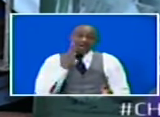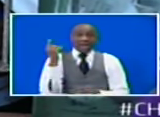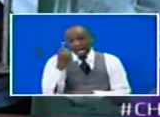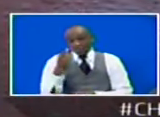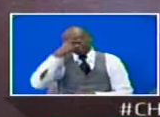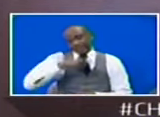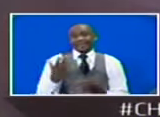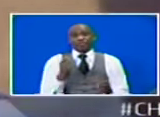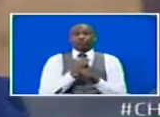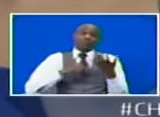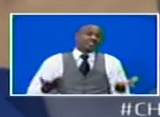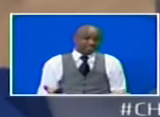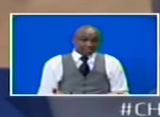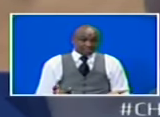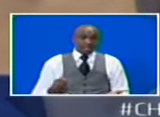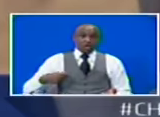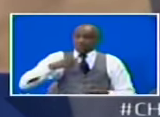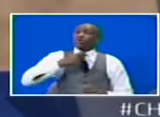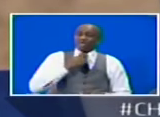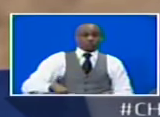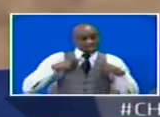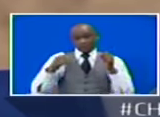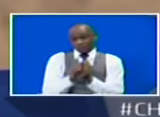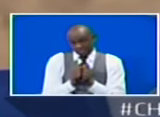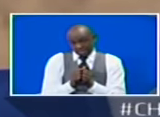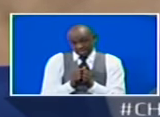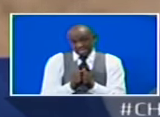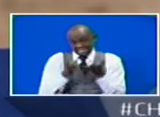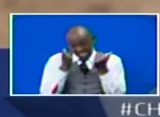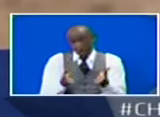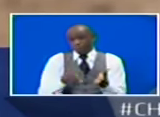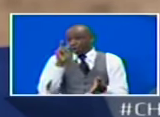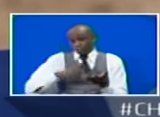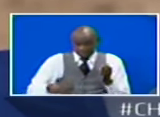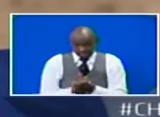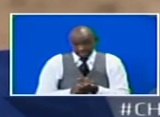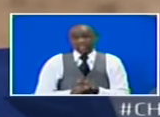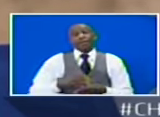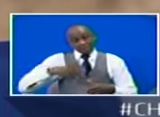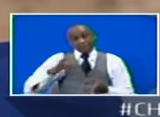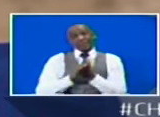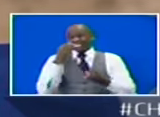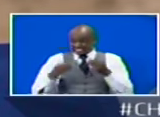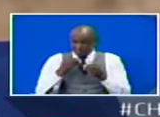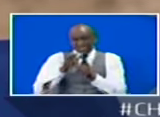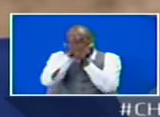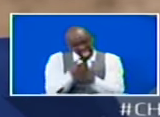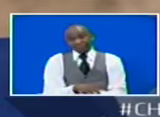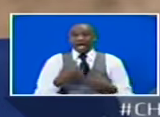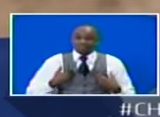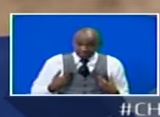haoni. Tunafaa kuishi kwa pamoja. Na hasa sana, walemavu wametengwa vibaya.